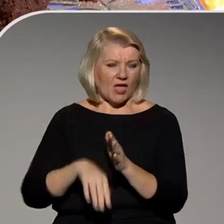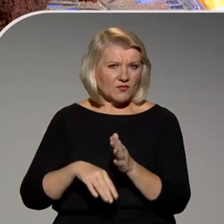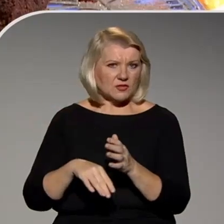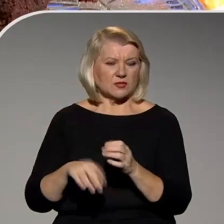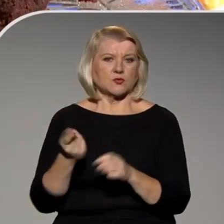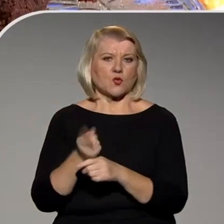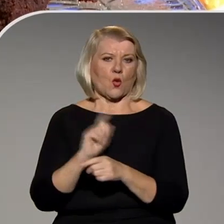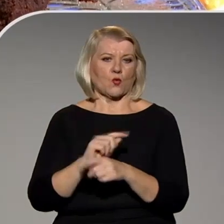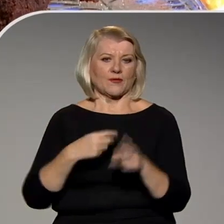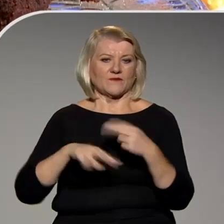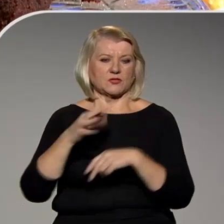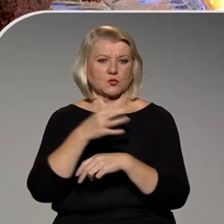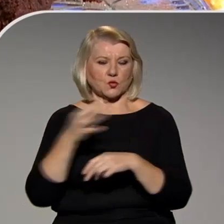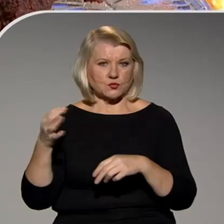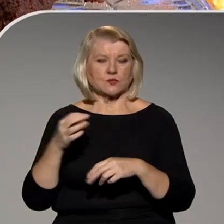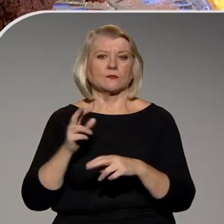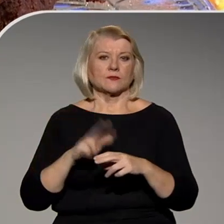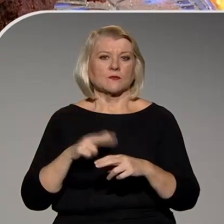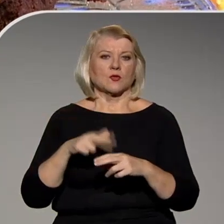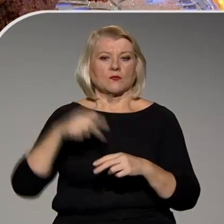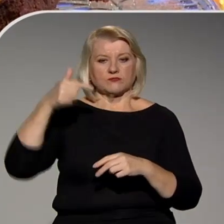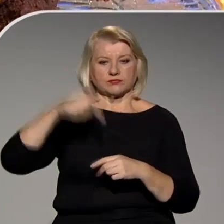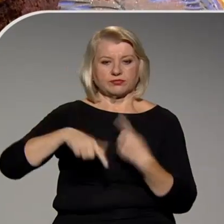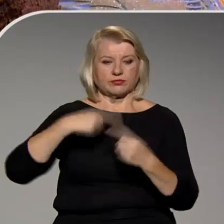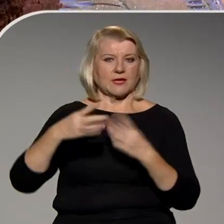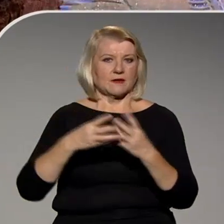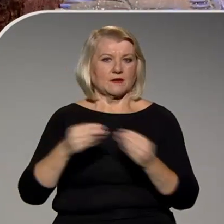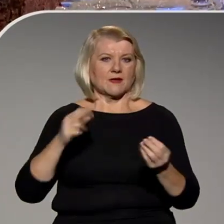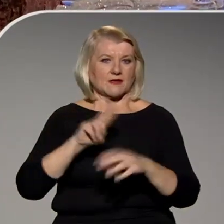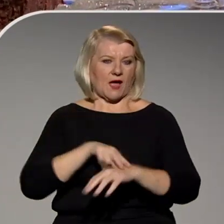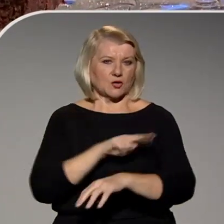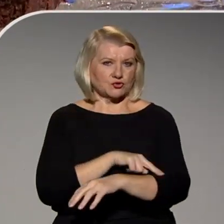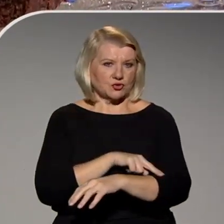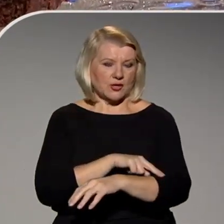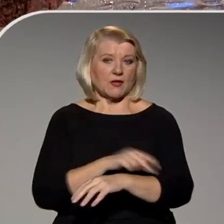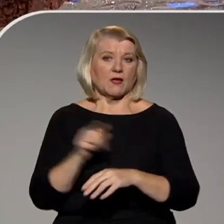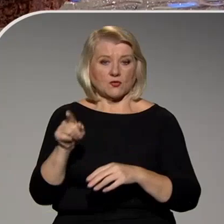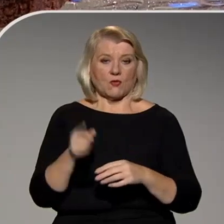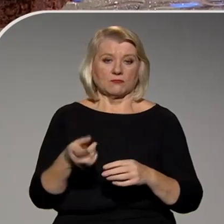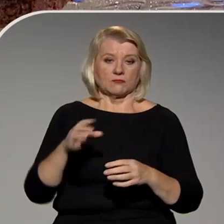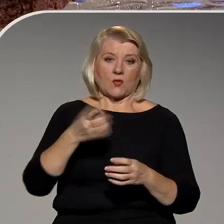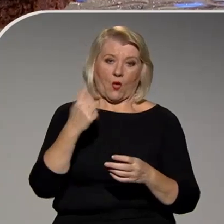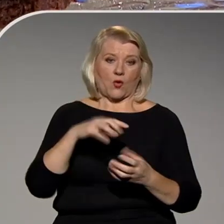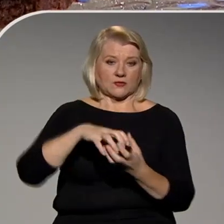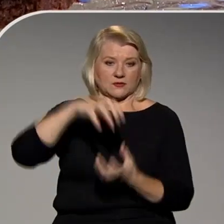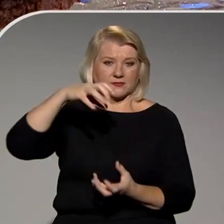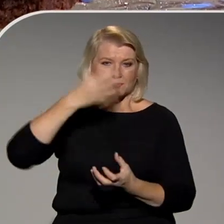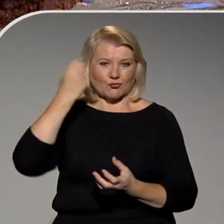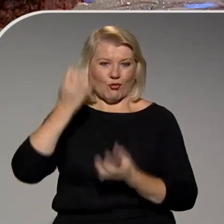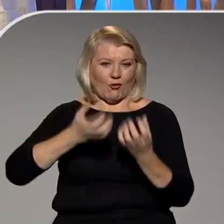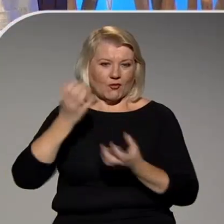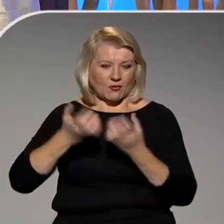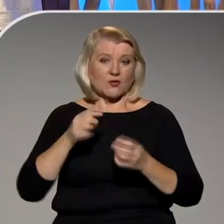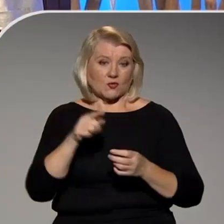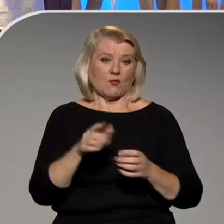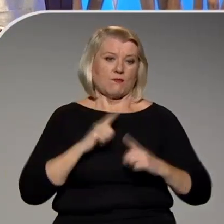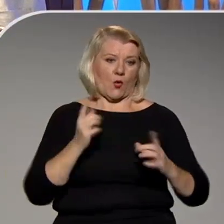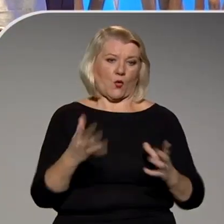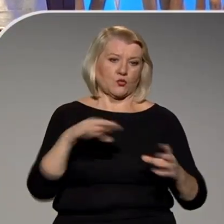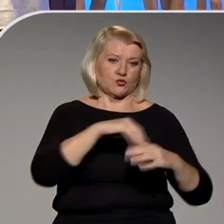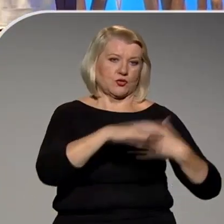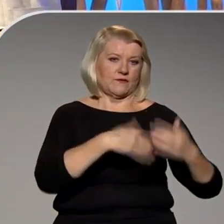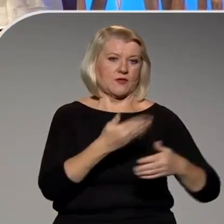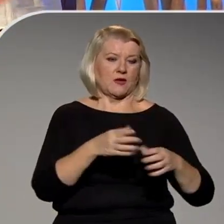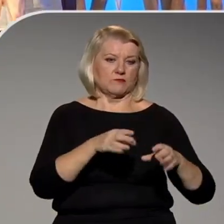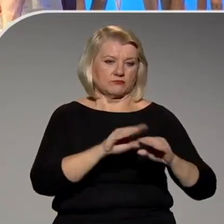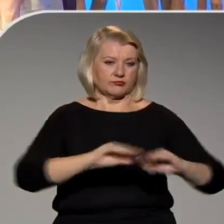mít potom zásoby třeba i na jaro, můžu mít kdekoliv cheesecake nebo dýňovou polívku, kdekoliv se mi zachce. Lado, my moc děkujeme